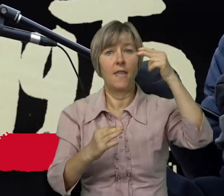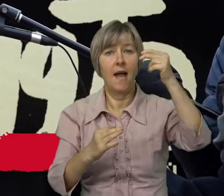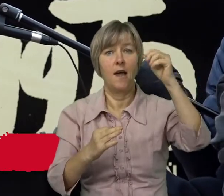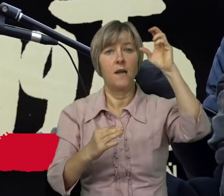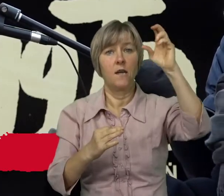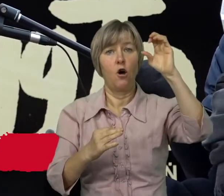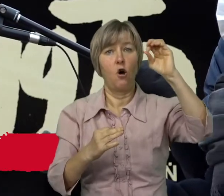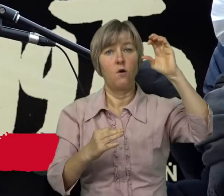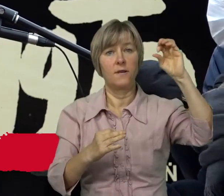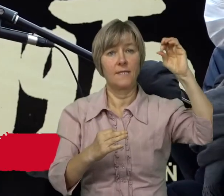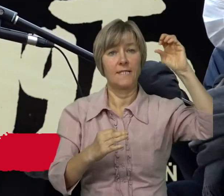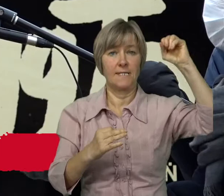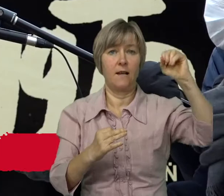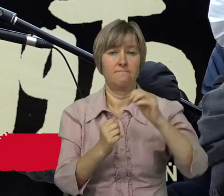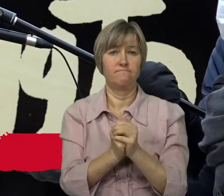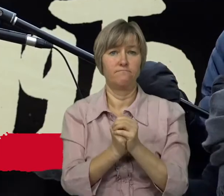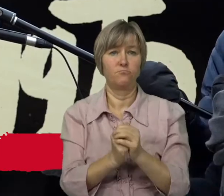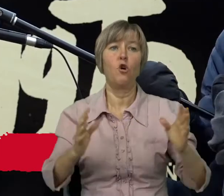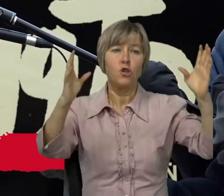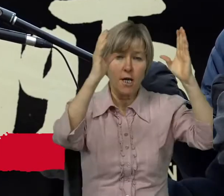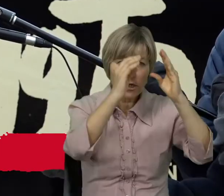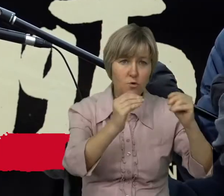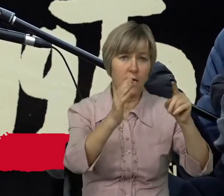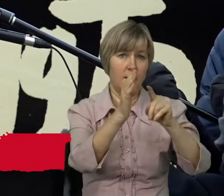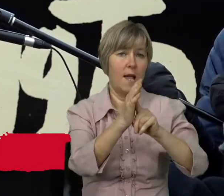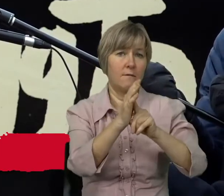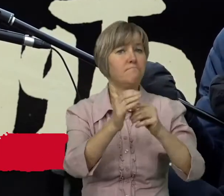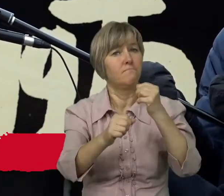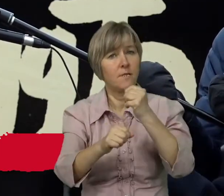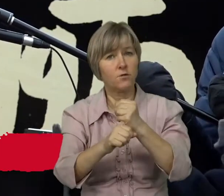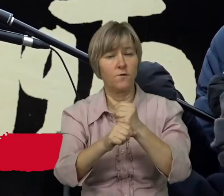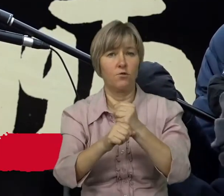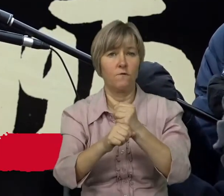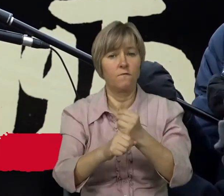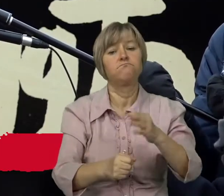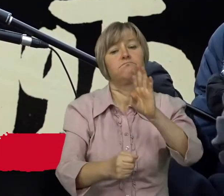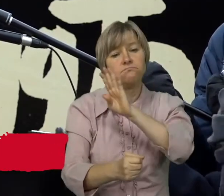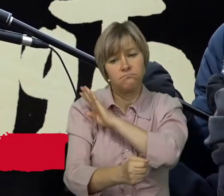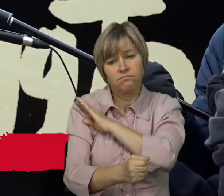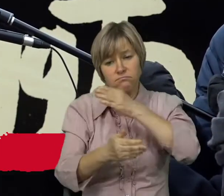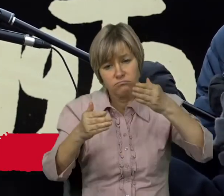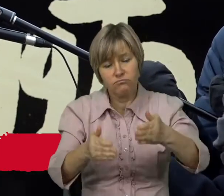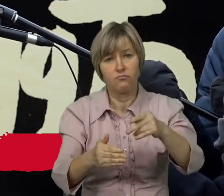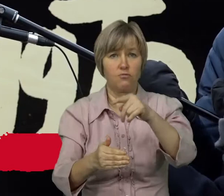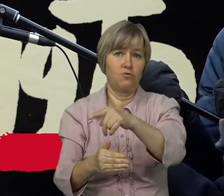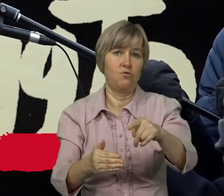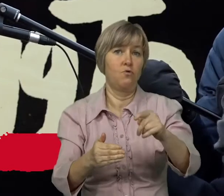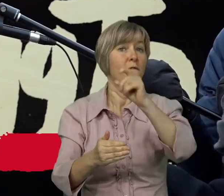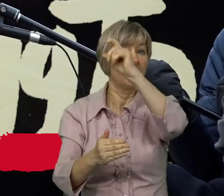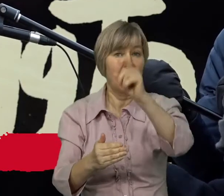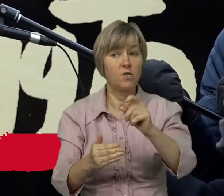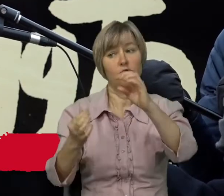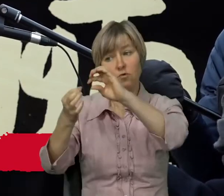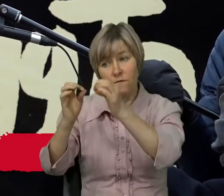tamtych wydarzeń, hołd dla robotników poległych tutaj w Gdańsku, w Gdyni,